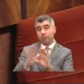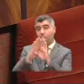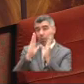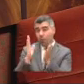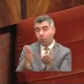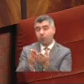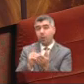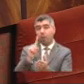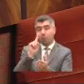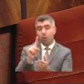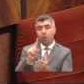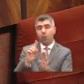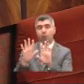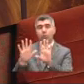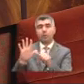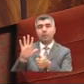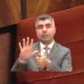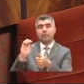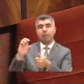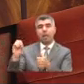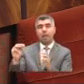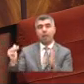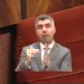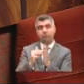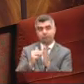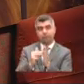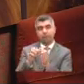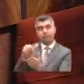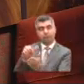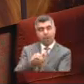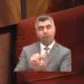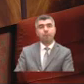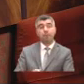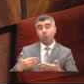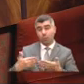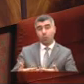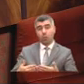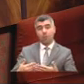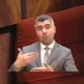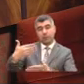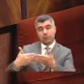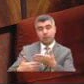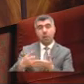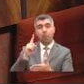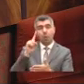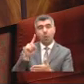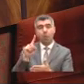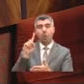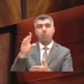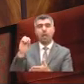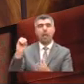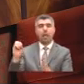هو 1,600,000 فلاح، ولحد الآن اللائحة الأولوية كتضم 1,100,000